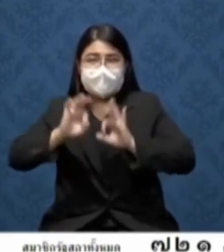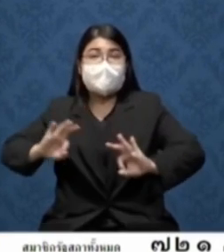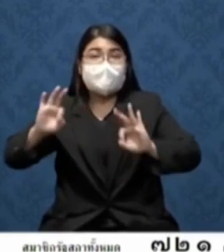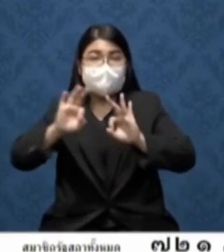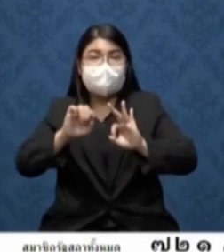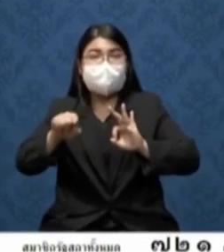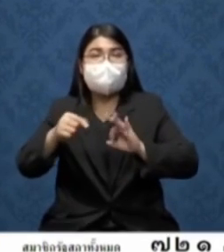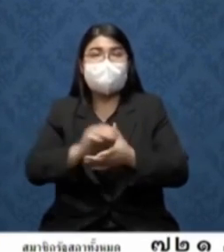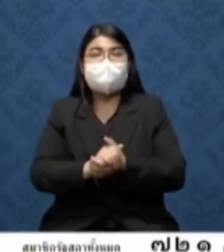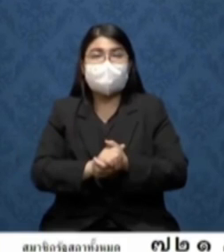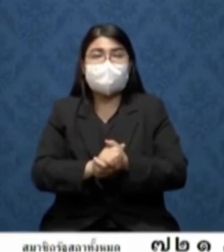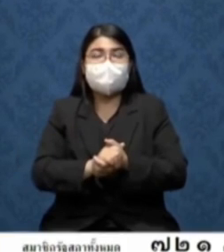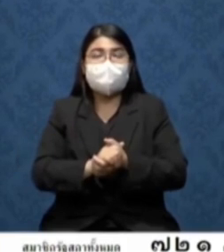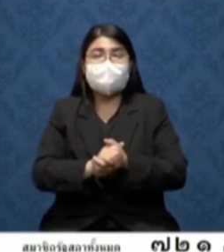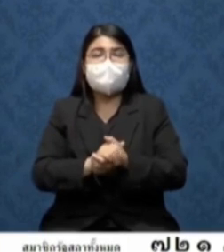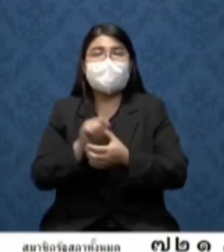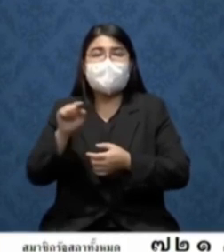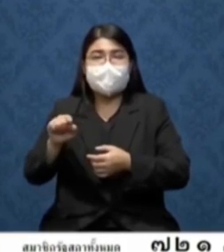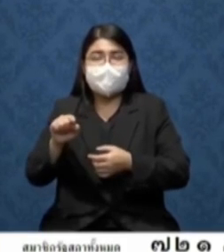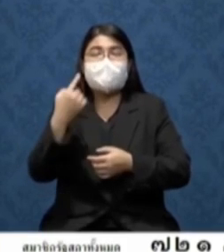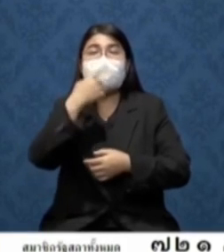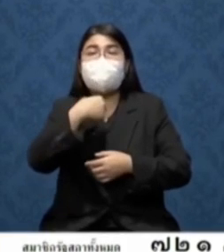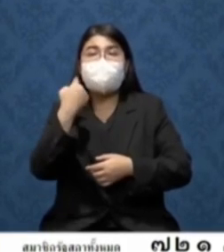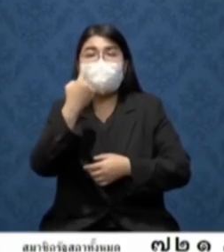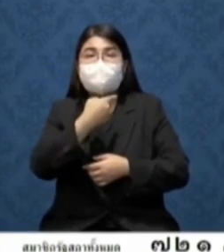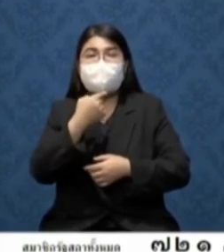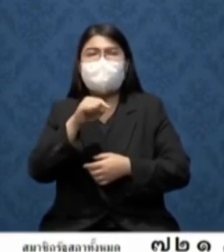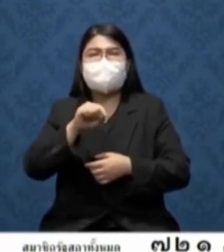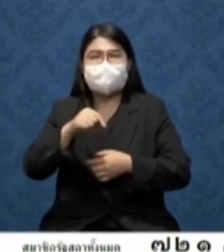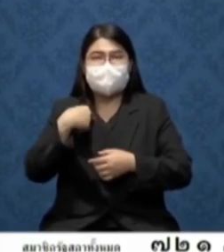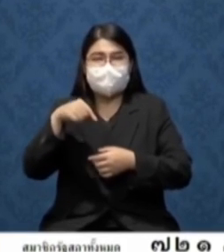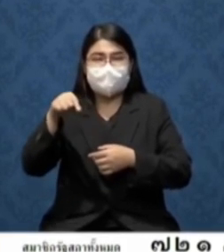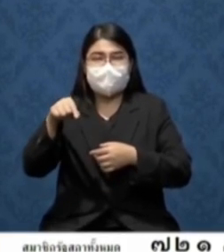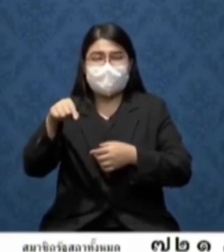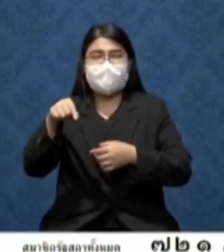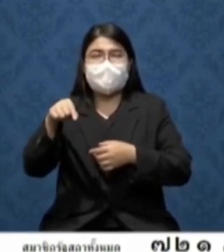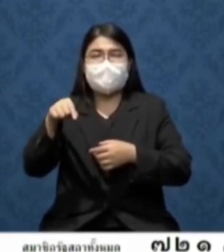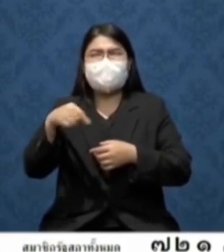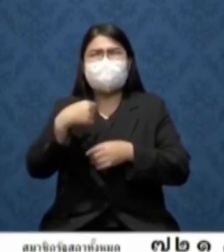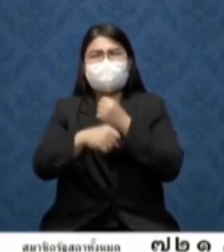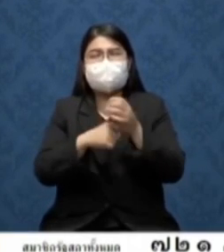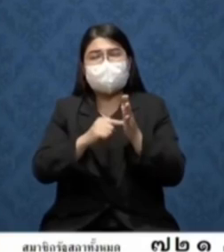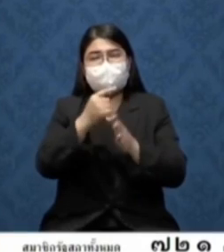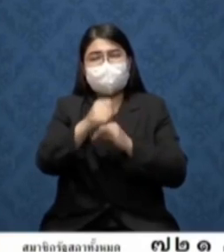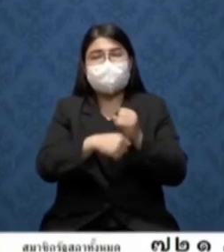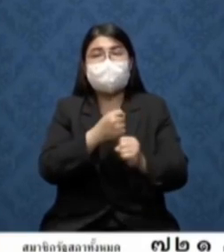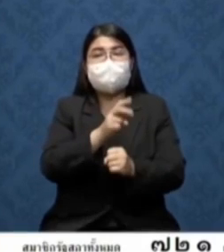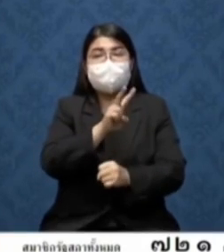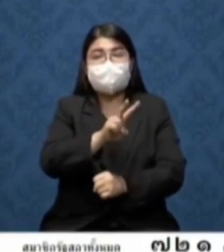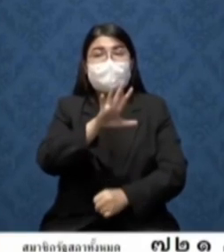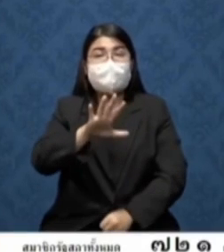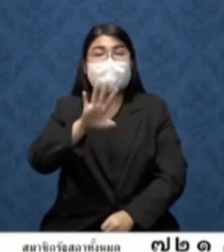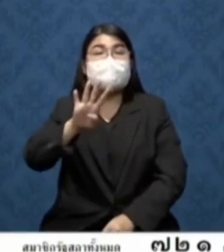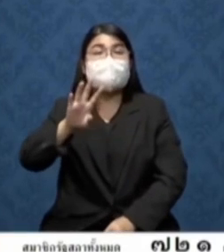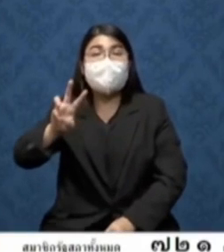ายโอนระบบชลประทานจากกรมชลประทานมาตั้งแต่ปีพ.ศ. 2546แต่เทศบาลดงสิงห์ไม่มีง